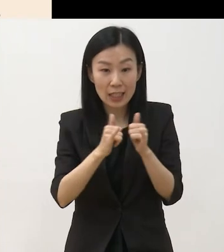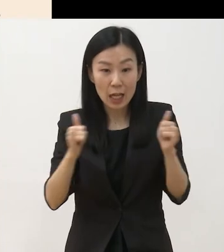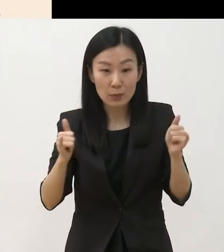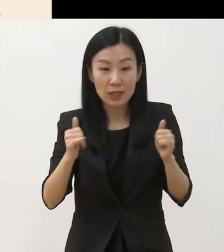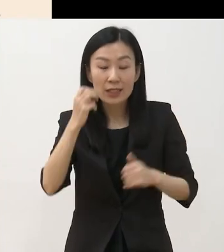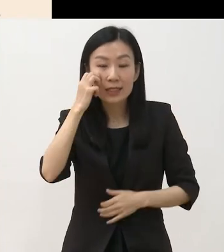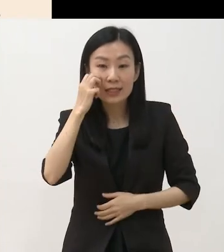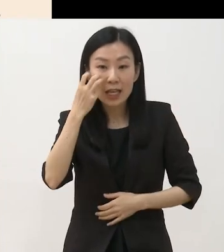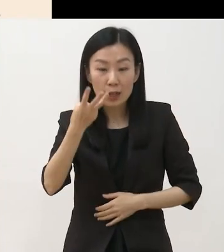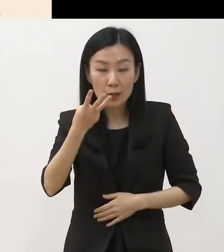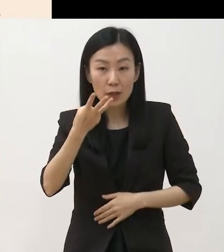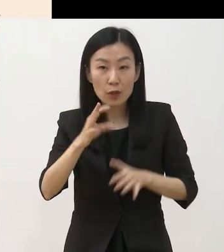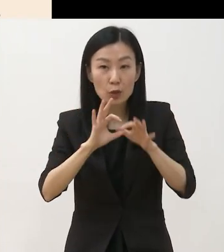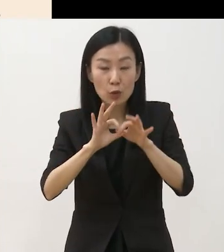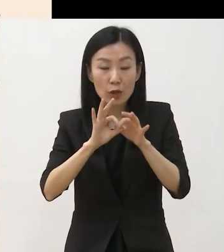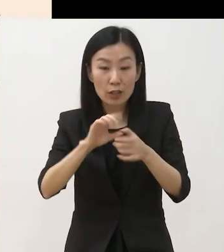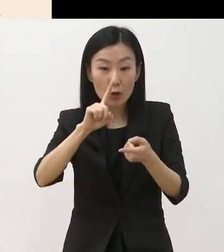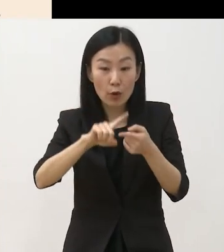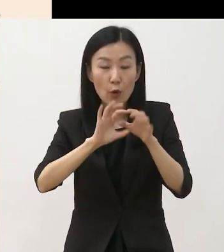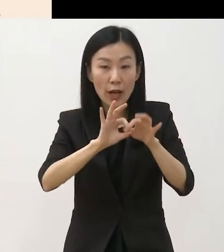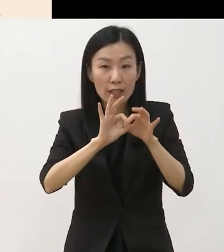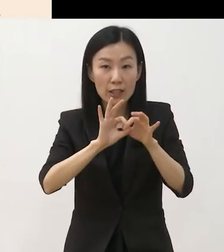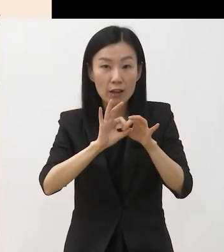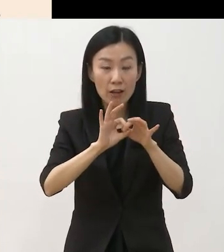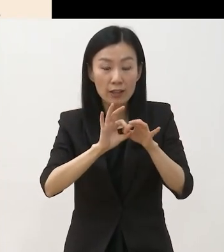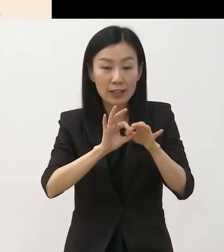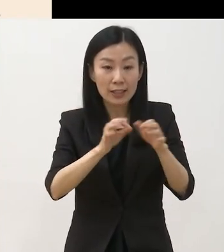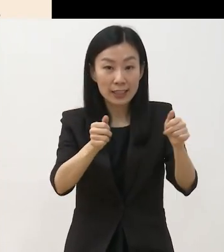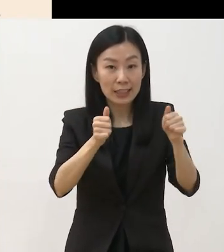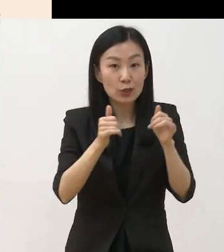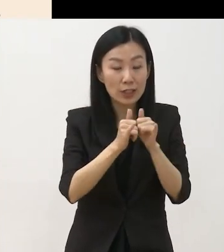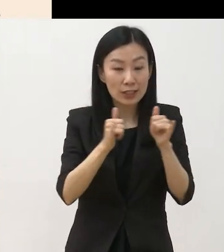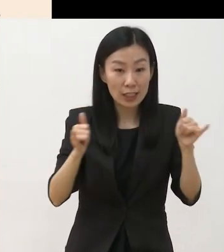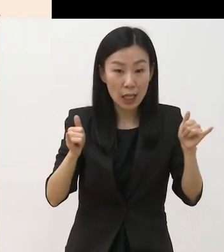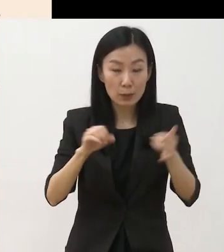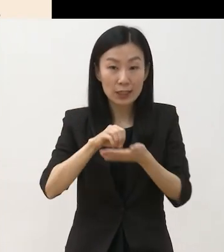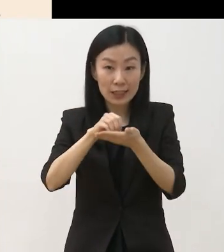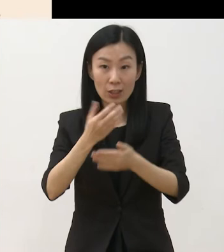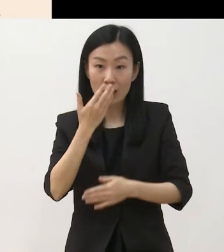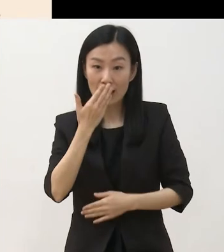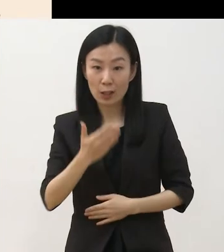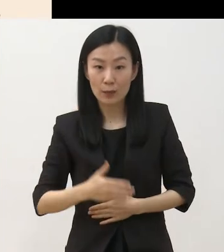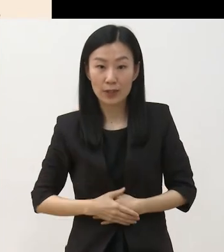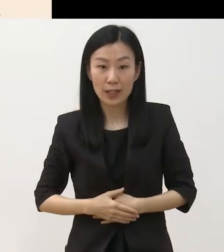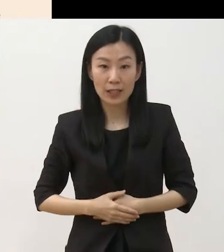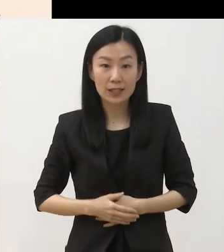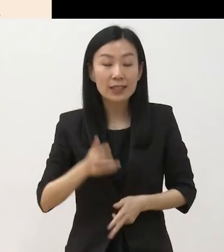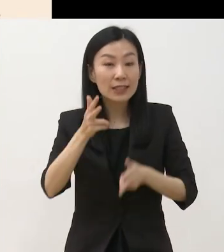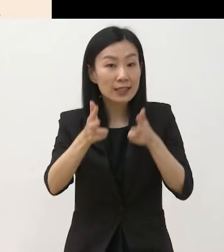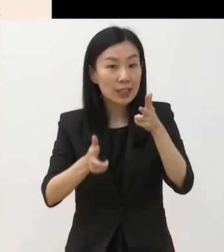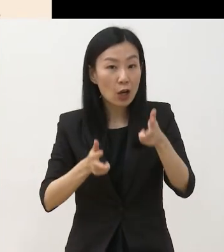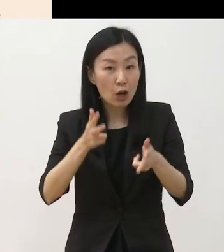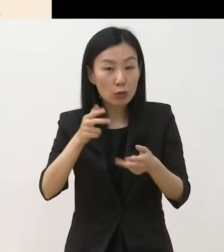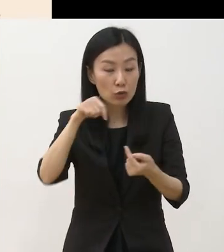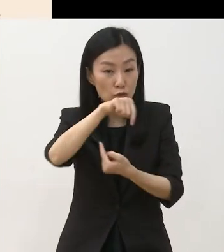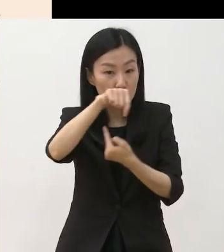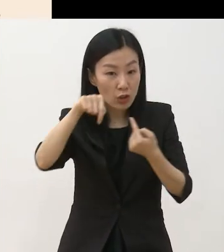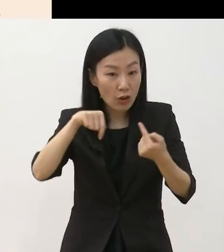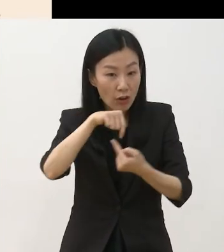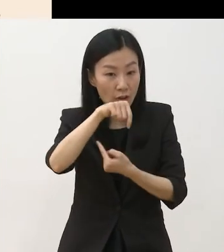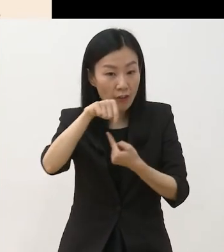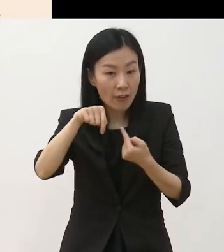이상의 이수자는 신청이 가능합니다. 이 사업은 사업이 운영되는 과정